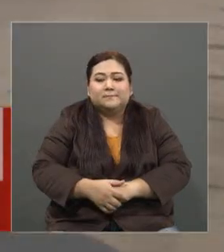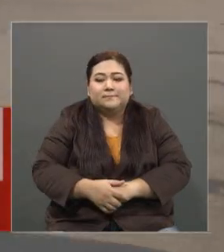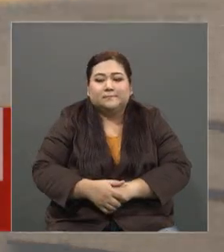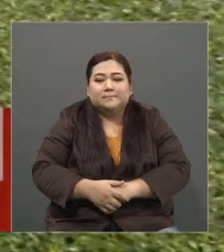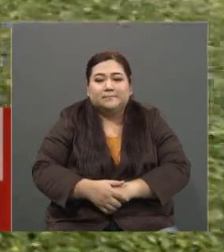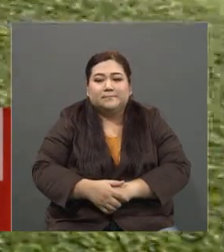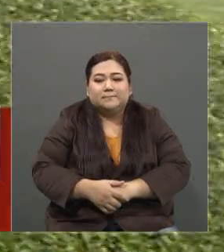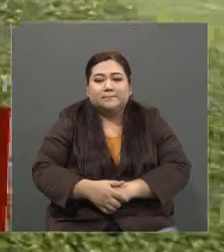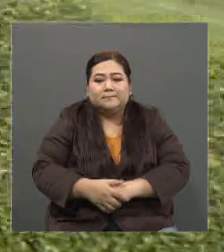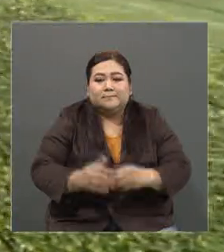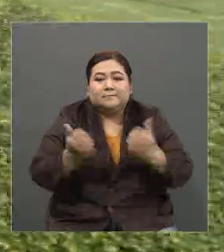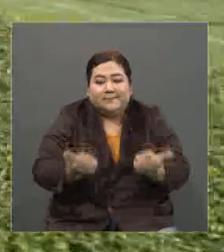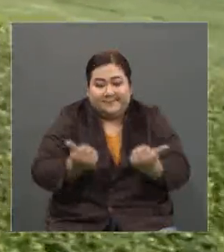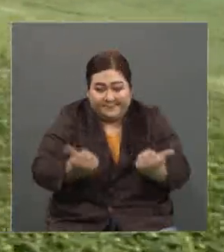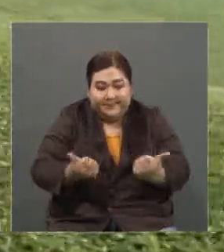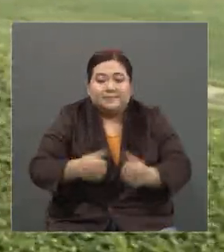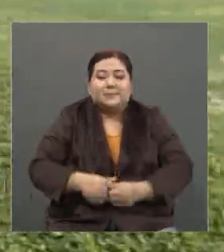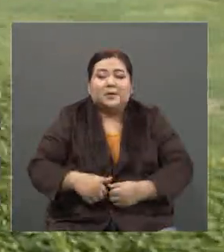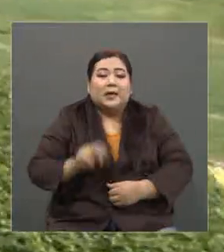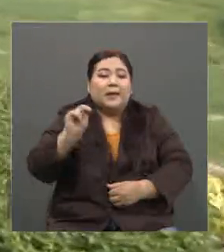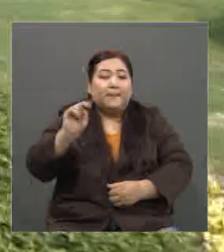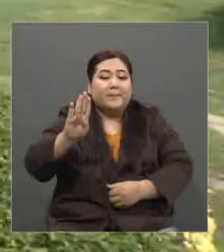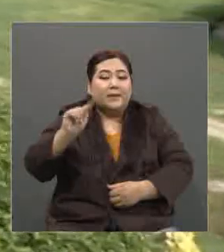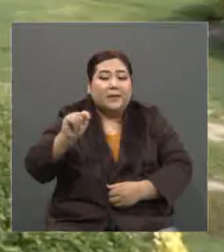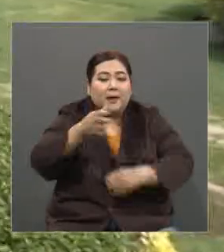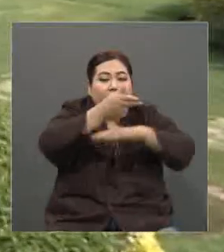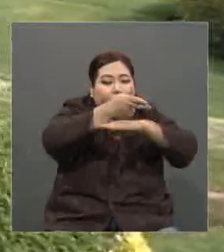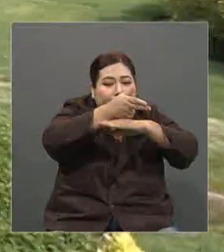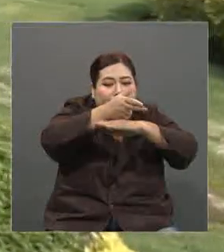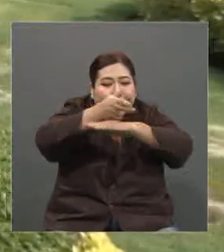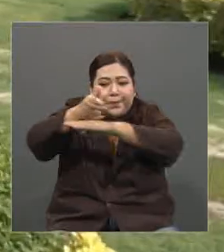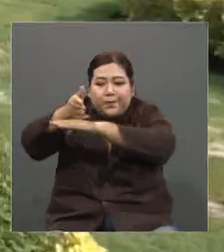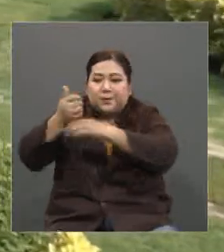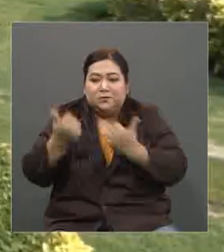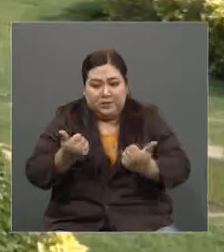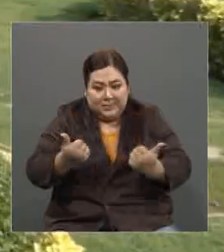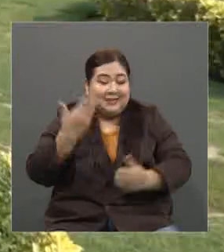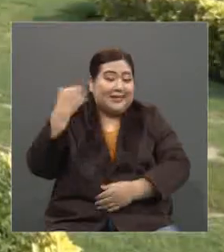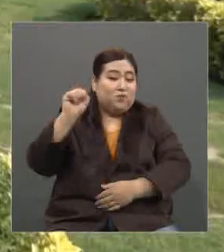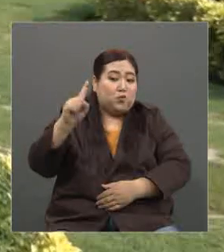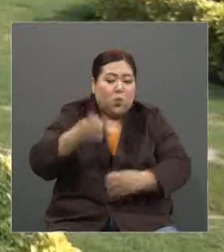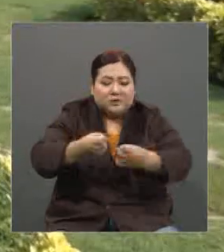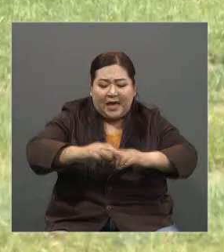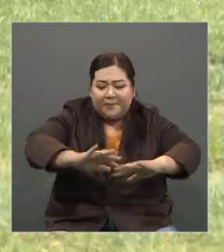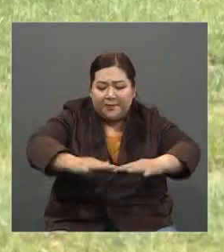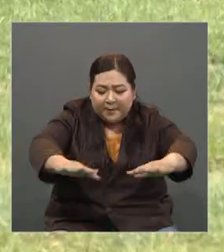ุบันนะครับที่วนนี้ชางภาพของNBT เก็บมาล่าสุดเหไฮะเป็นห